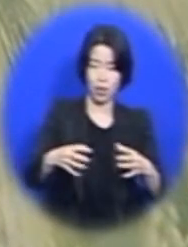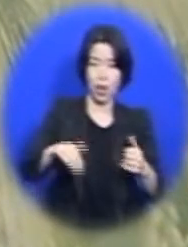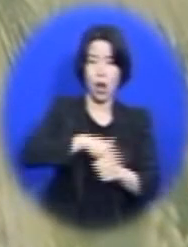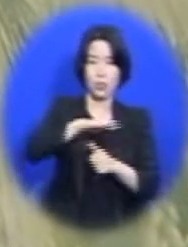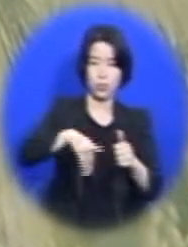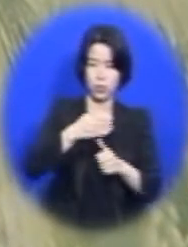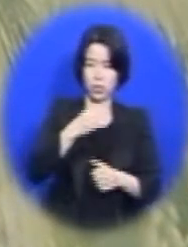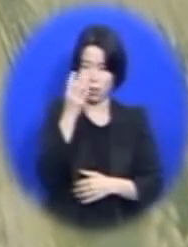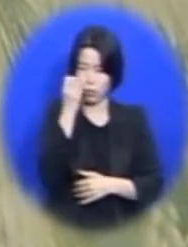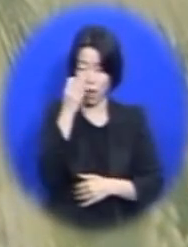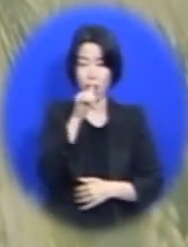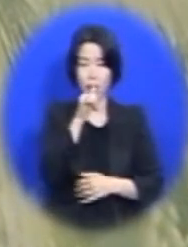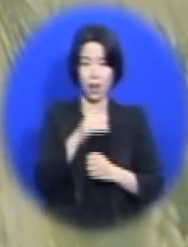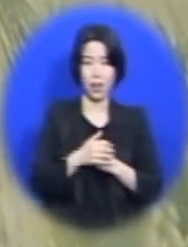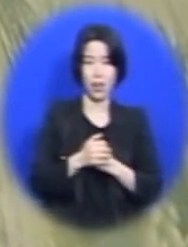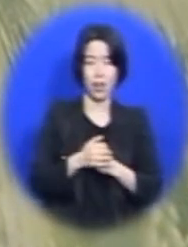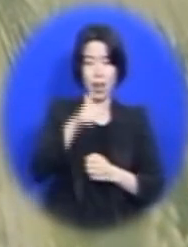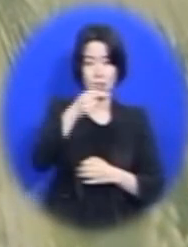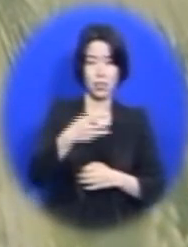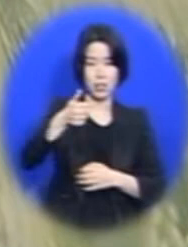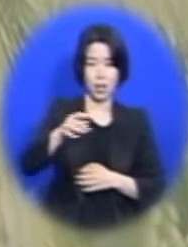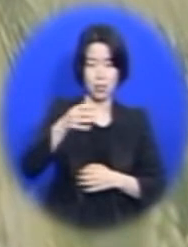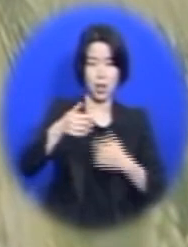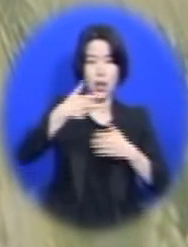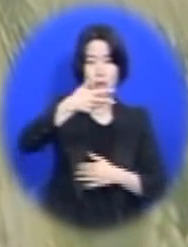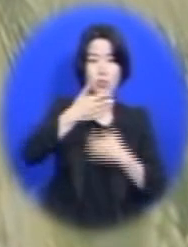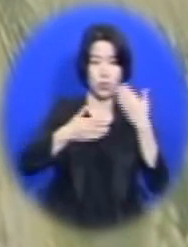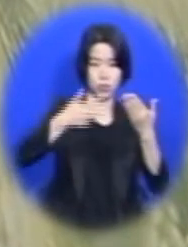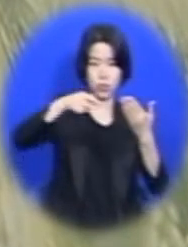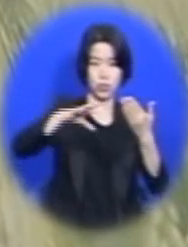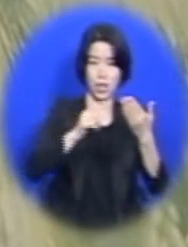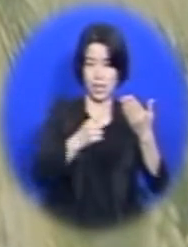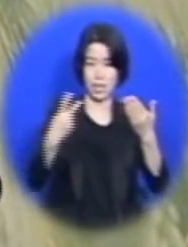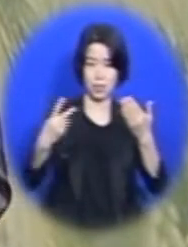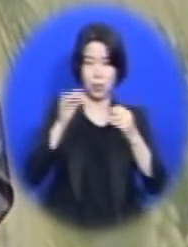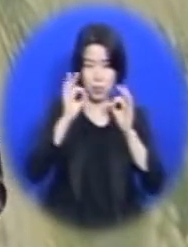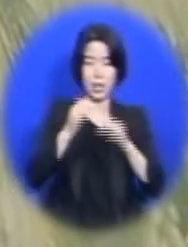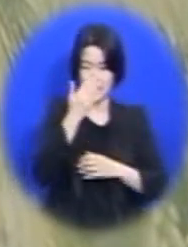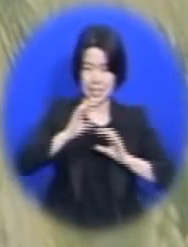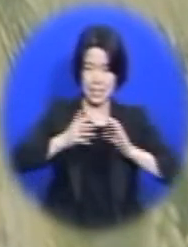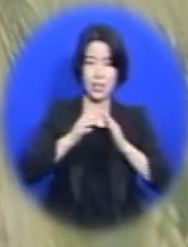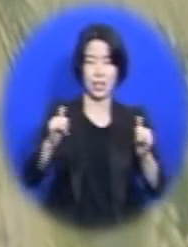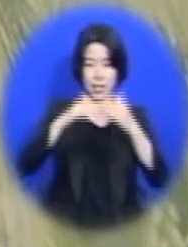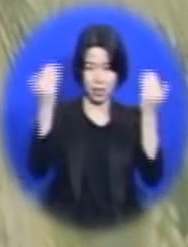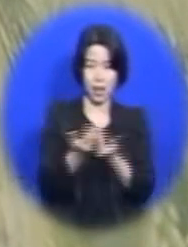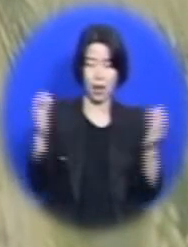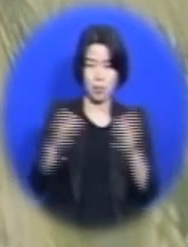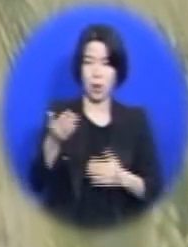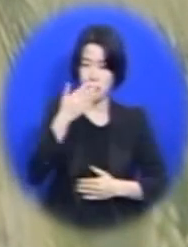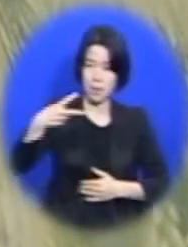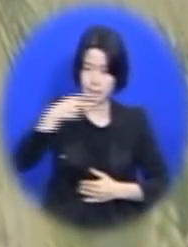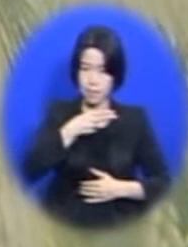분위기가 예사롭지 않습니다. 느헤미야 9장 1절 2절에 보면 이스라엘 자손이 다 모여 금식하며